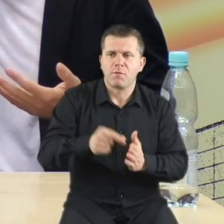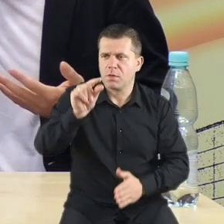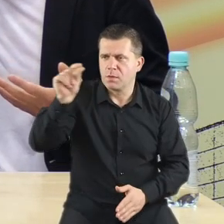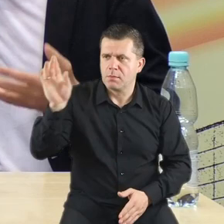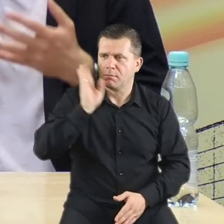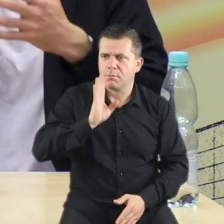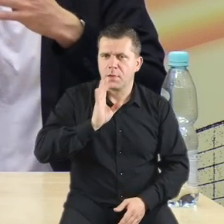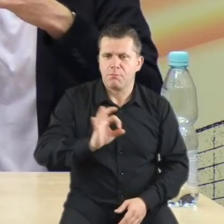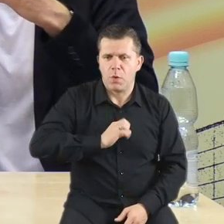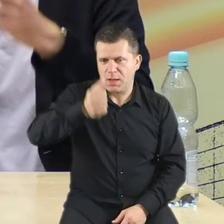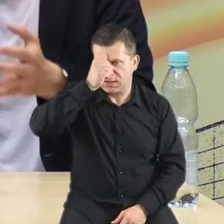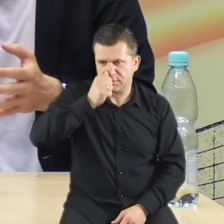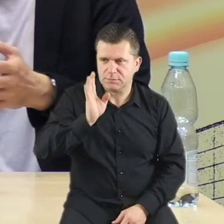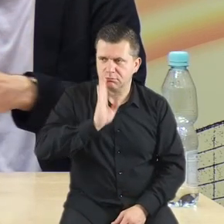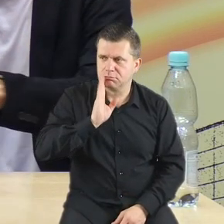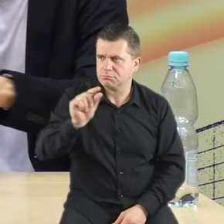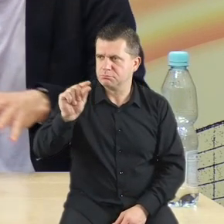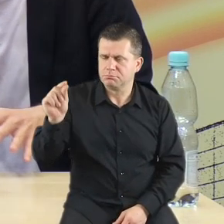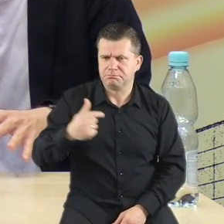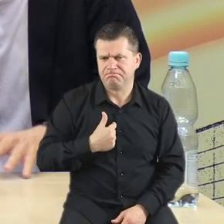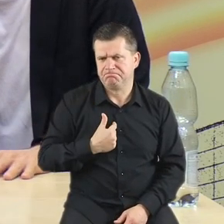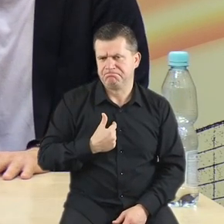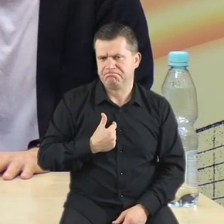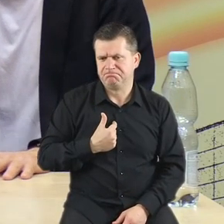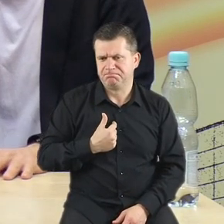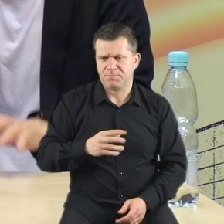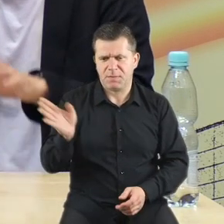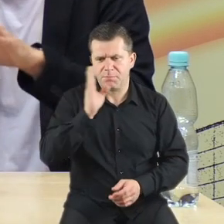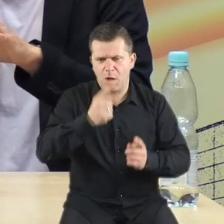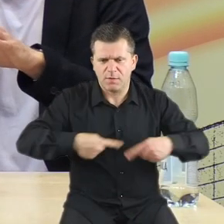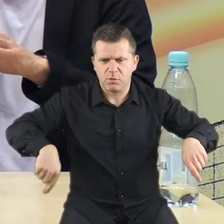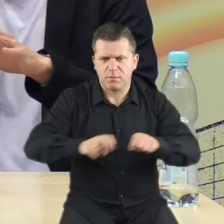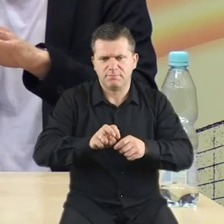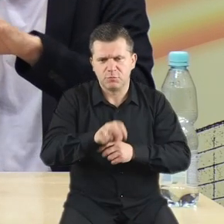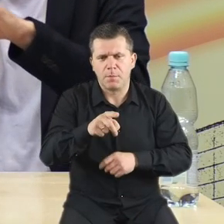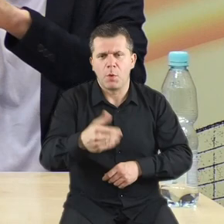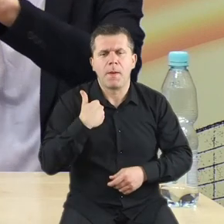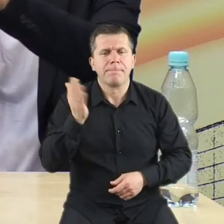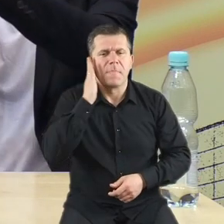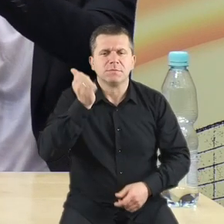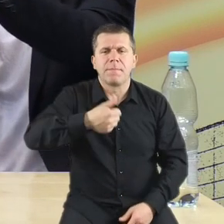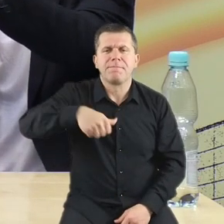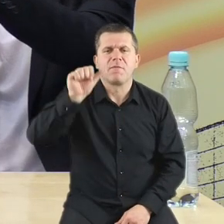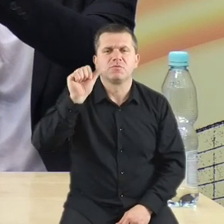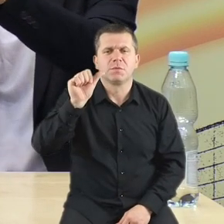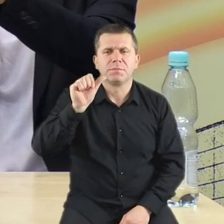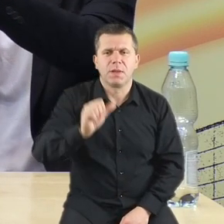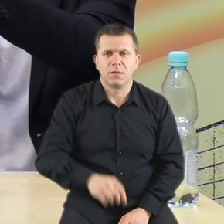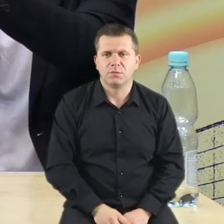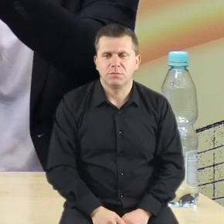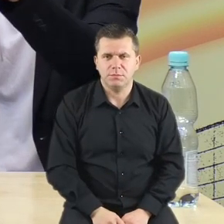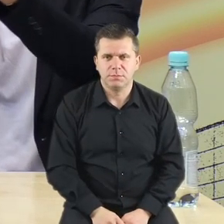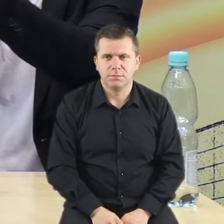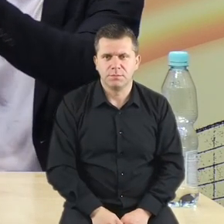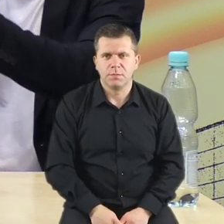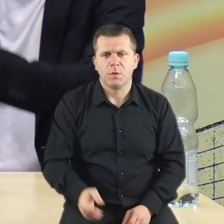nazwisko. Wszedłem na to podwórko. To było takie mieszkanie na pierwszym piętrze. Dużymi oknami, także